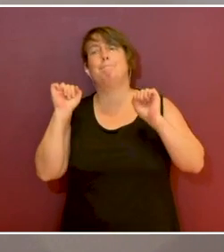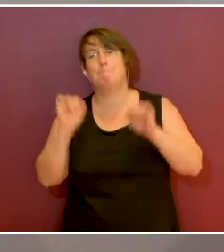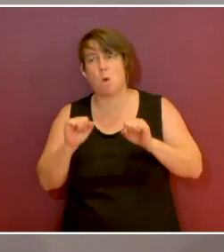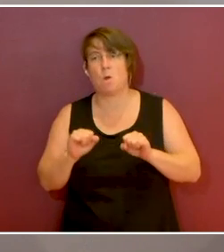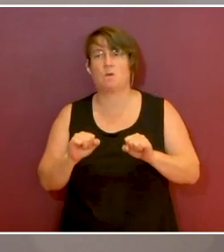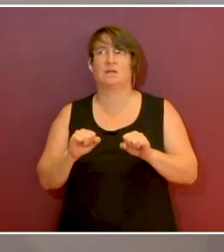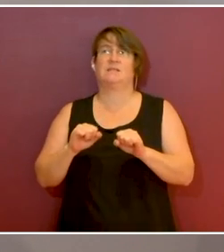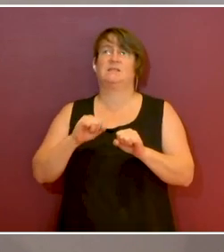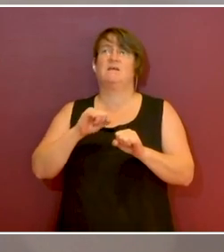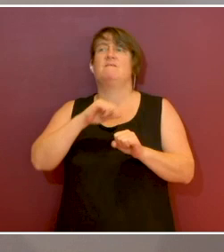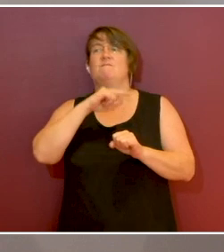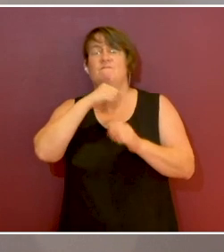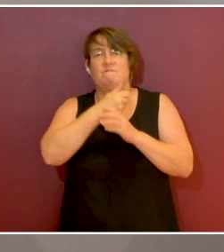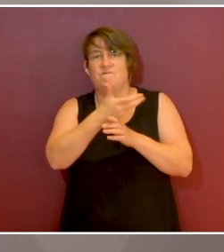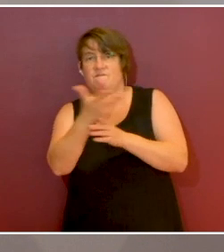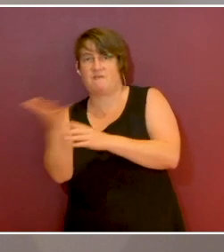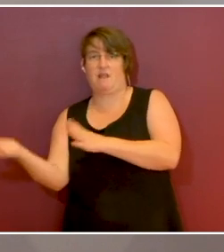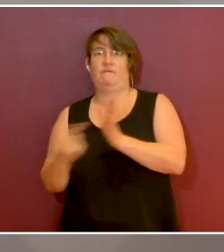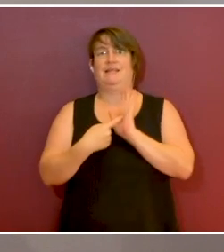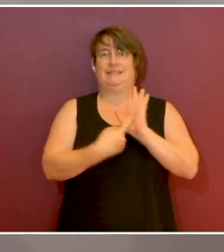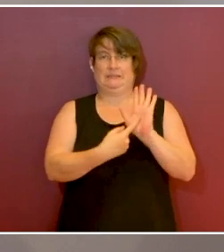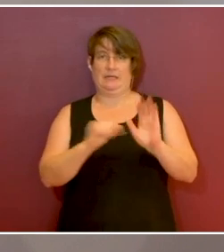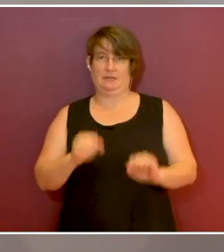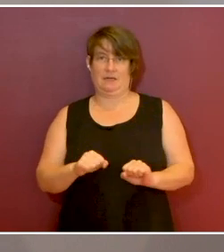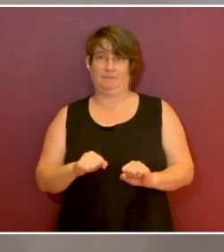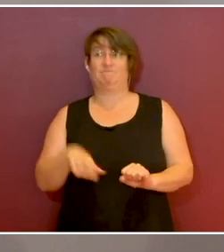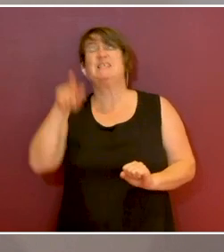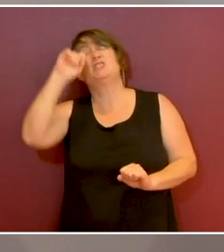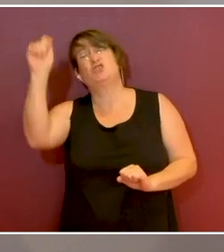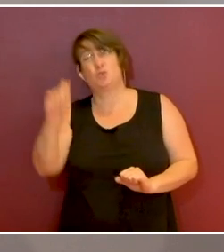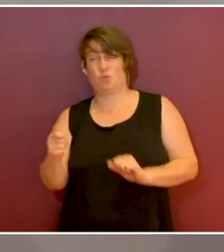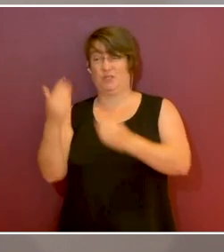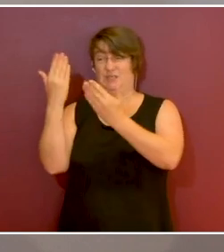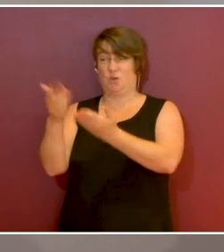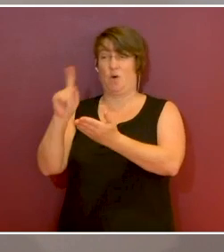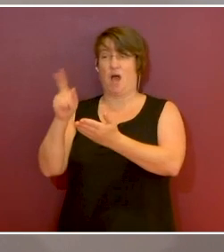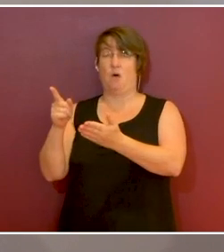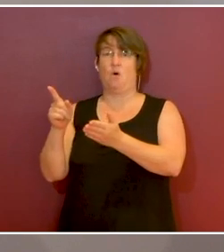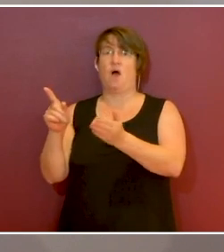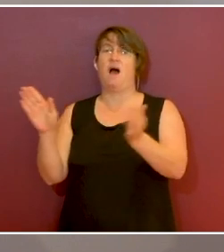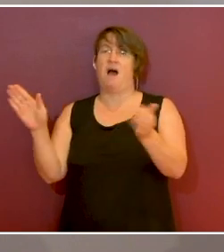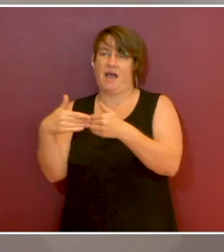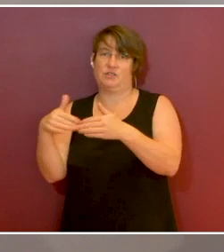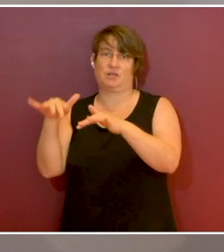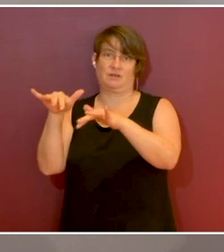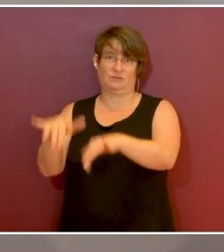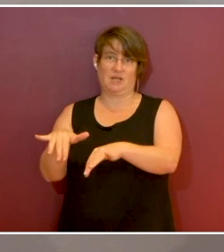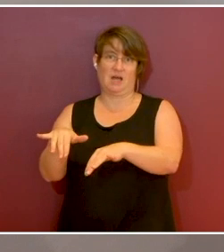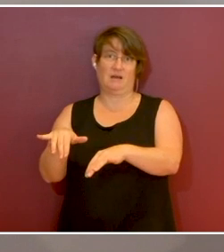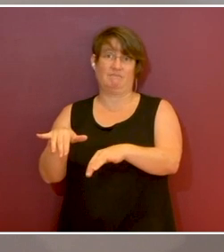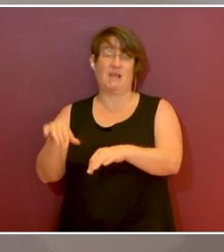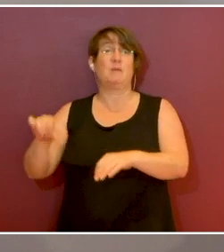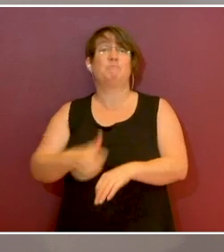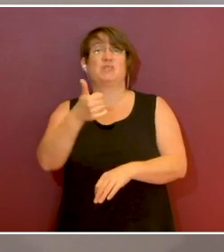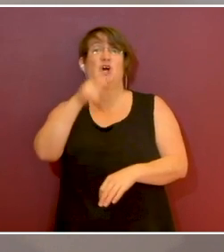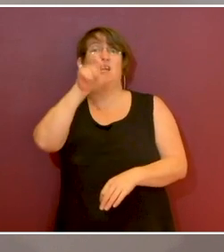repräsentativ ist, wo es natürlich immer bei solchen Studien auch Einschränkungen gibt, weil natürlich gerne die Leute teilnehmen, die sich auch,